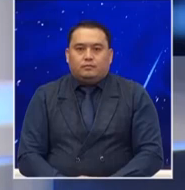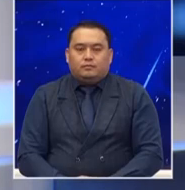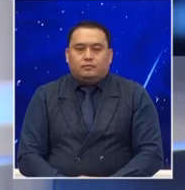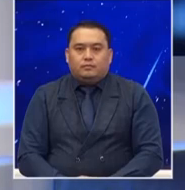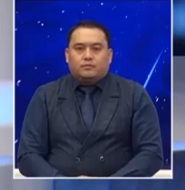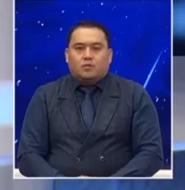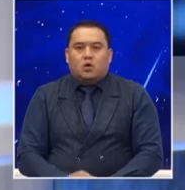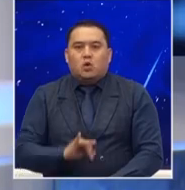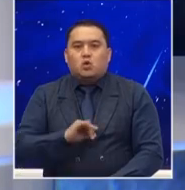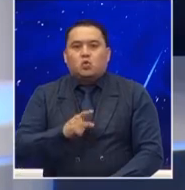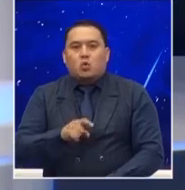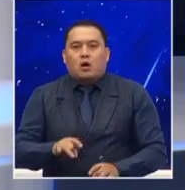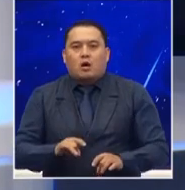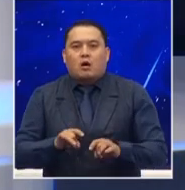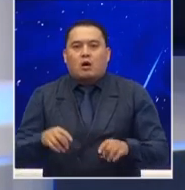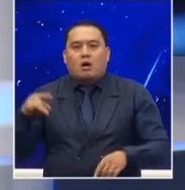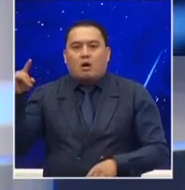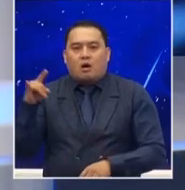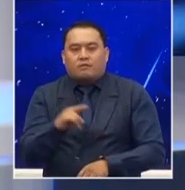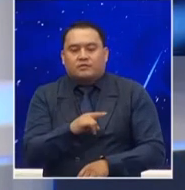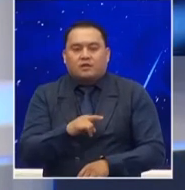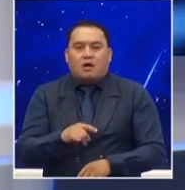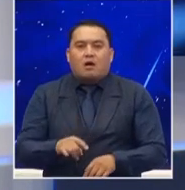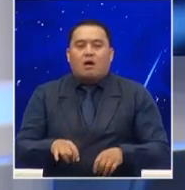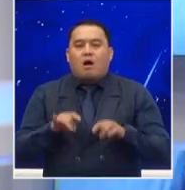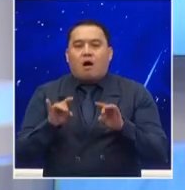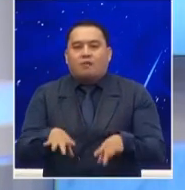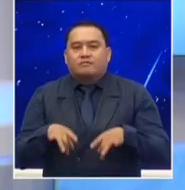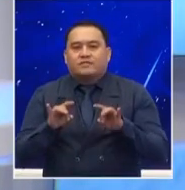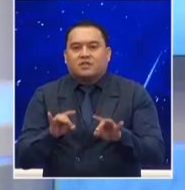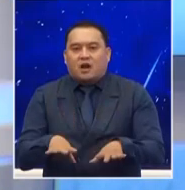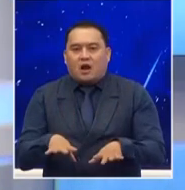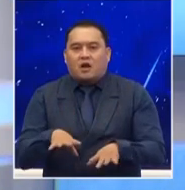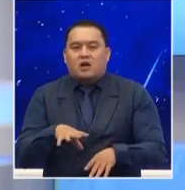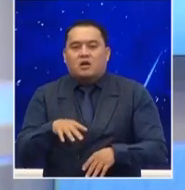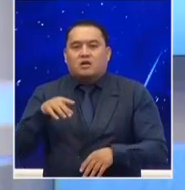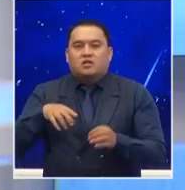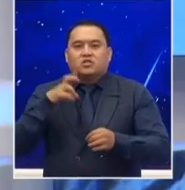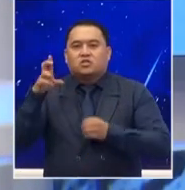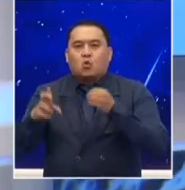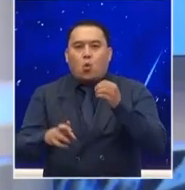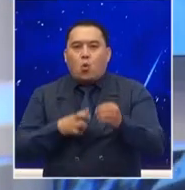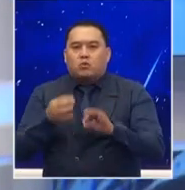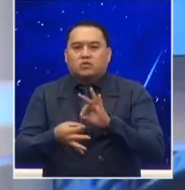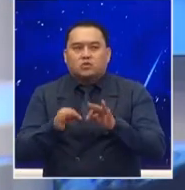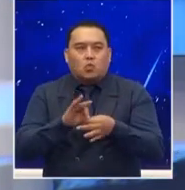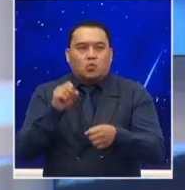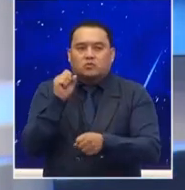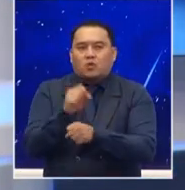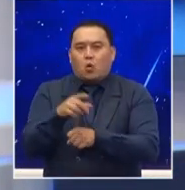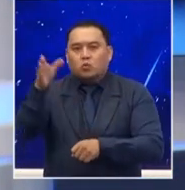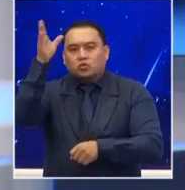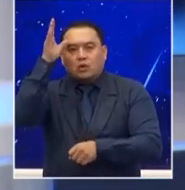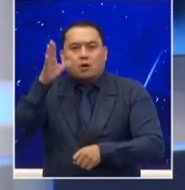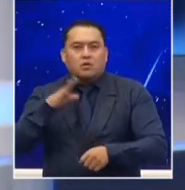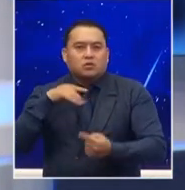На юге Австралии нашли приземлившуюся капсулу с грунтом астероида Рюгу. Одной из самых сложных задач для ученых